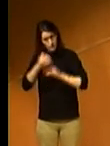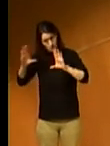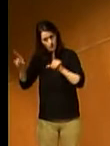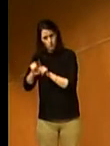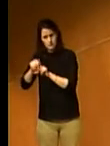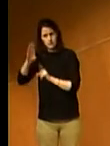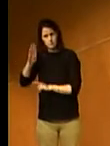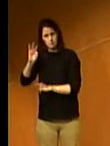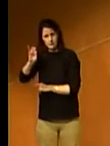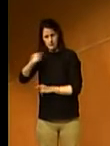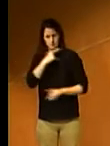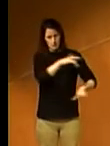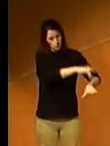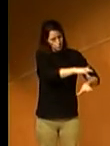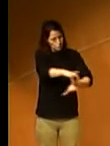métier.